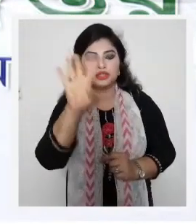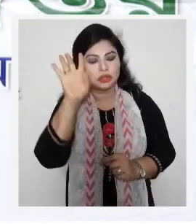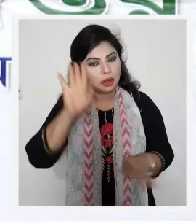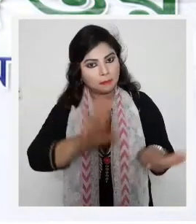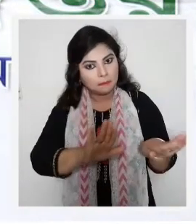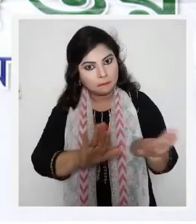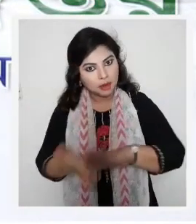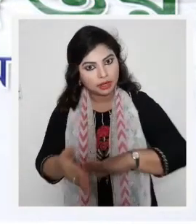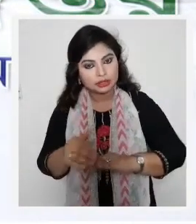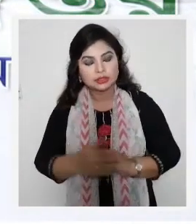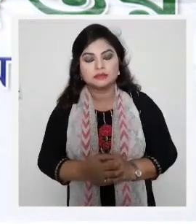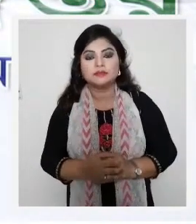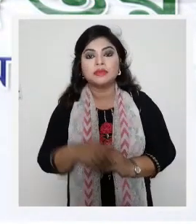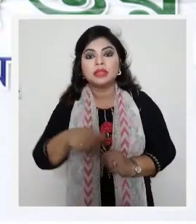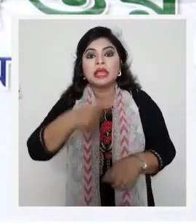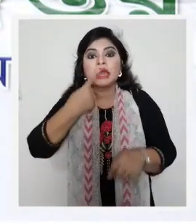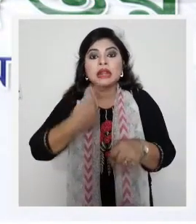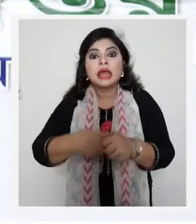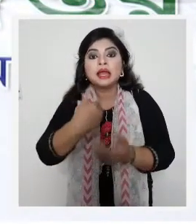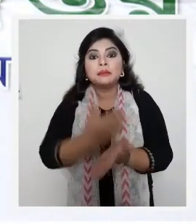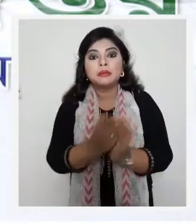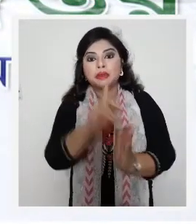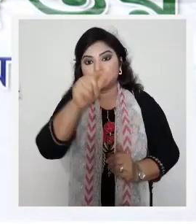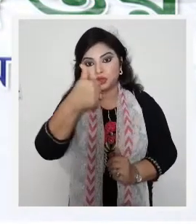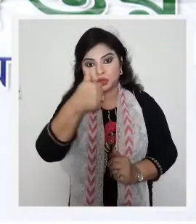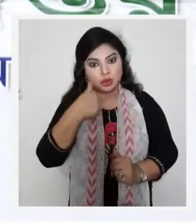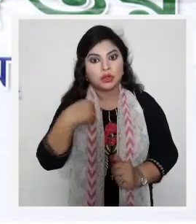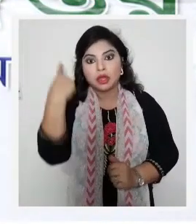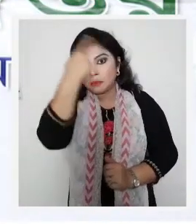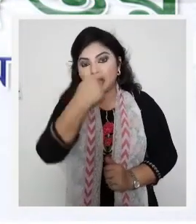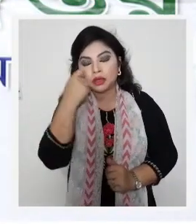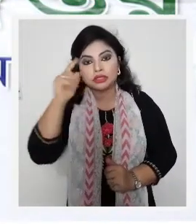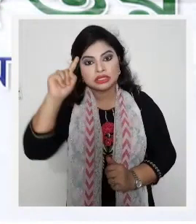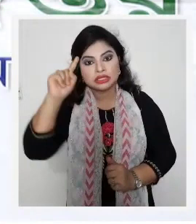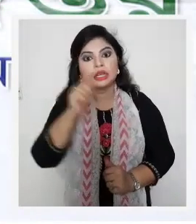71 থেকে 80 বছর 2 জন এবং 81 থেকে 90 বছরের 3 জন।